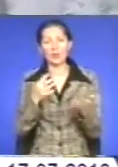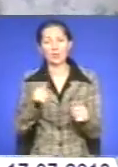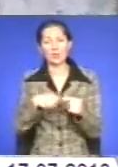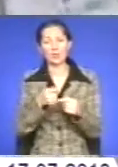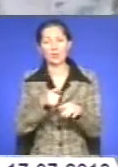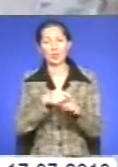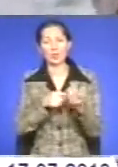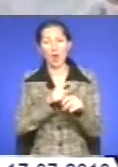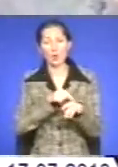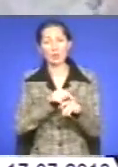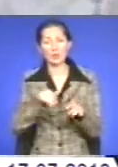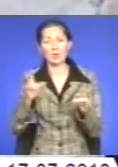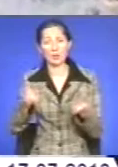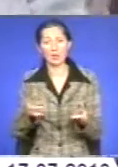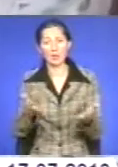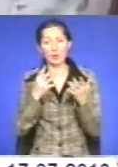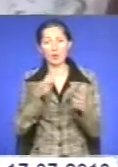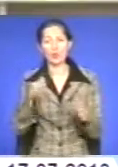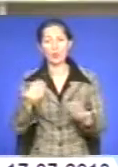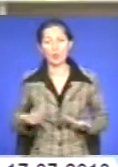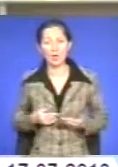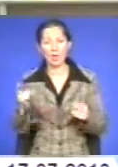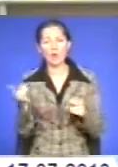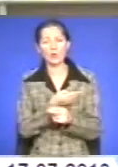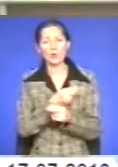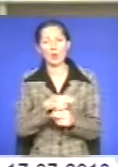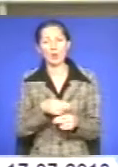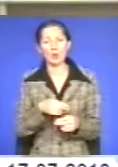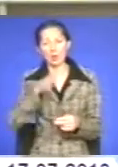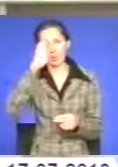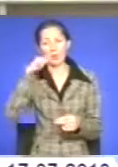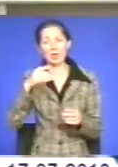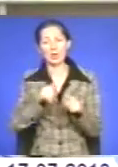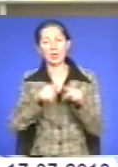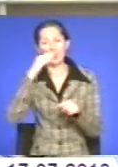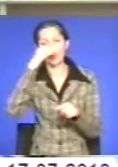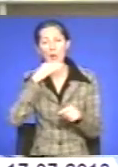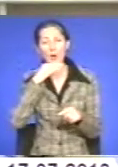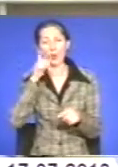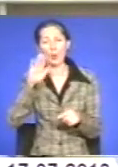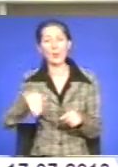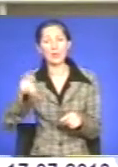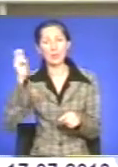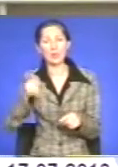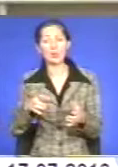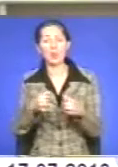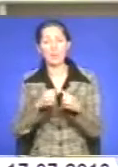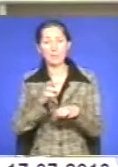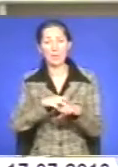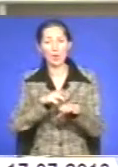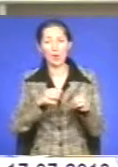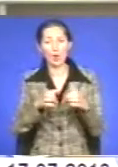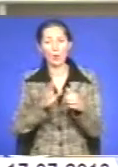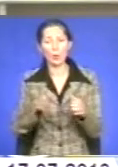життя молодого чоловіка позбавив рідний батько. По приїзду слідчої оперативної групи на місце події було проведено огляд місця події, де відповідно